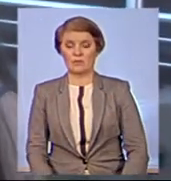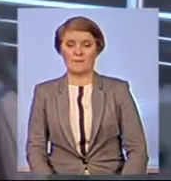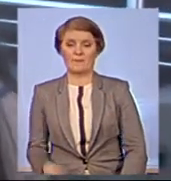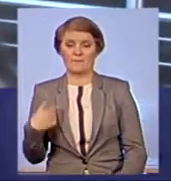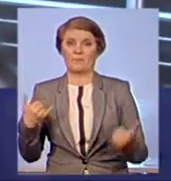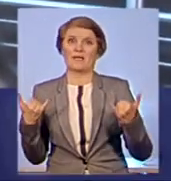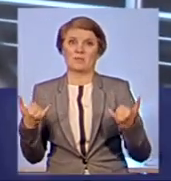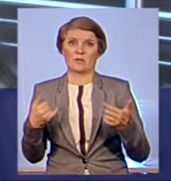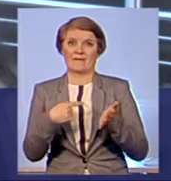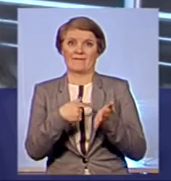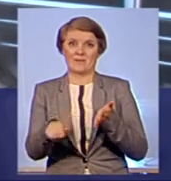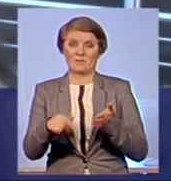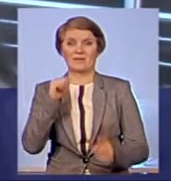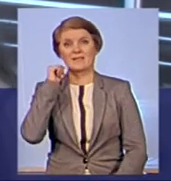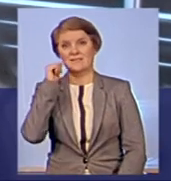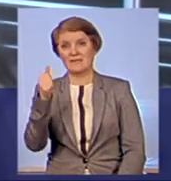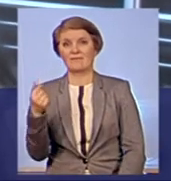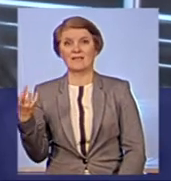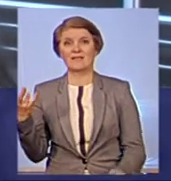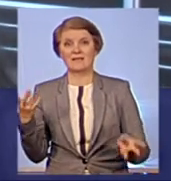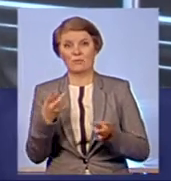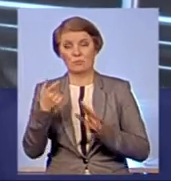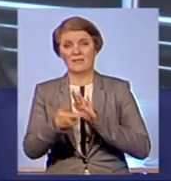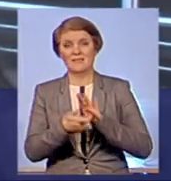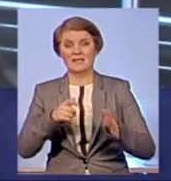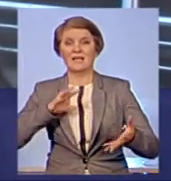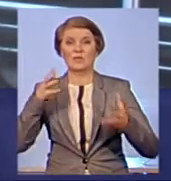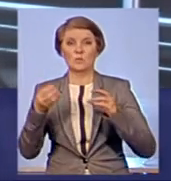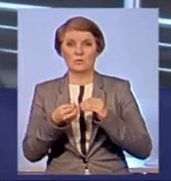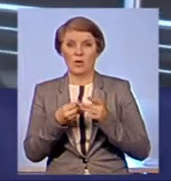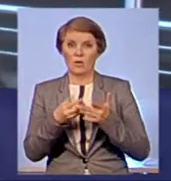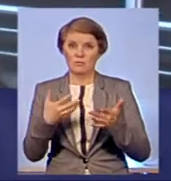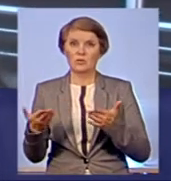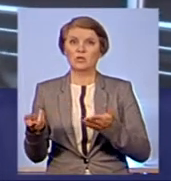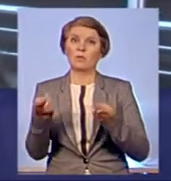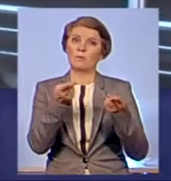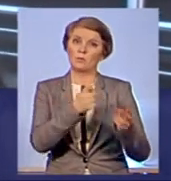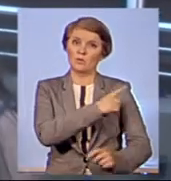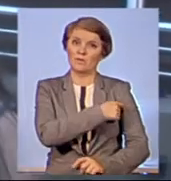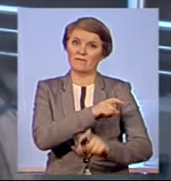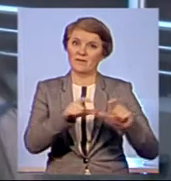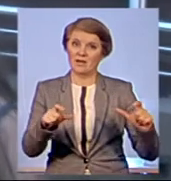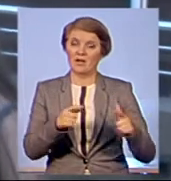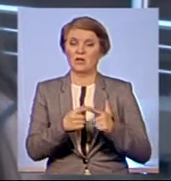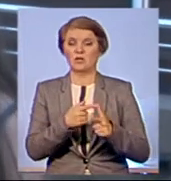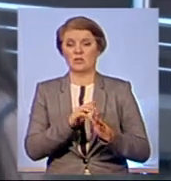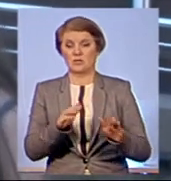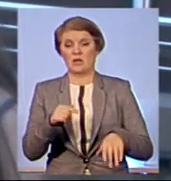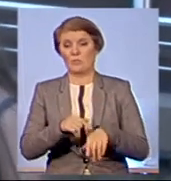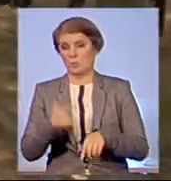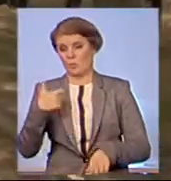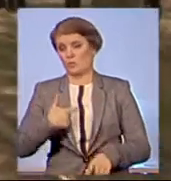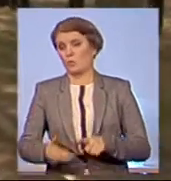Мене щойно виписали. Завтра треба дізнатися результати аналізів. І чи покладуть мене в лікарню, чи ні. Я почуваю себе дуже